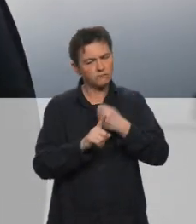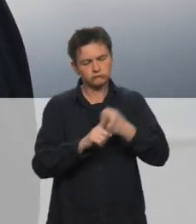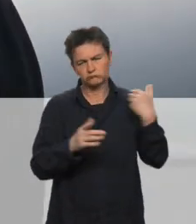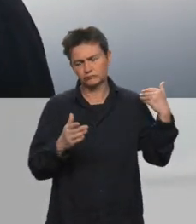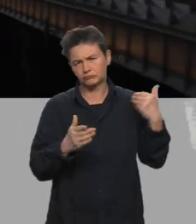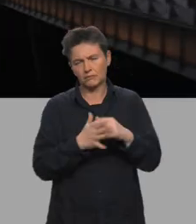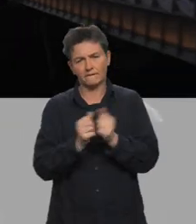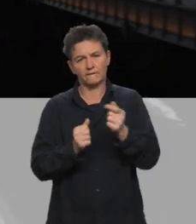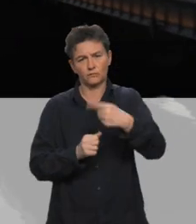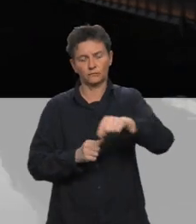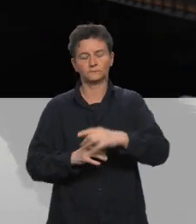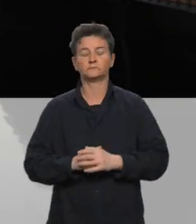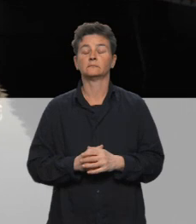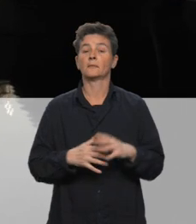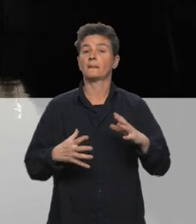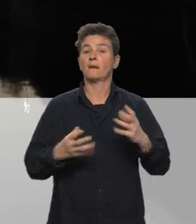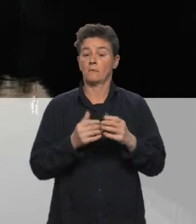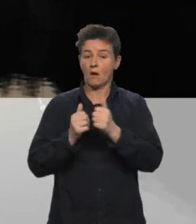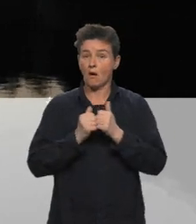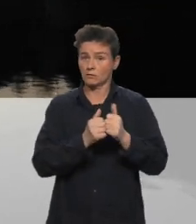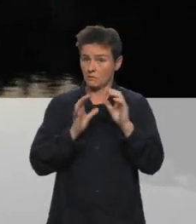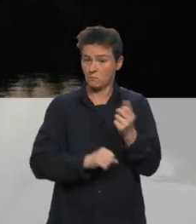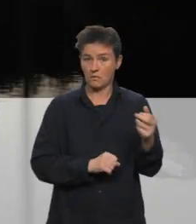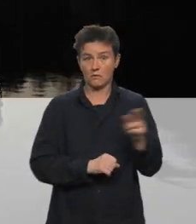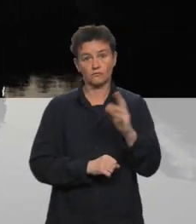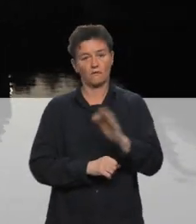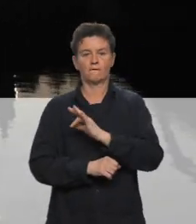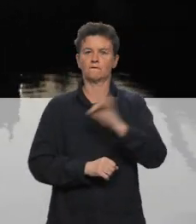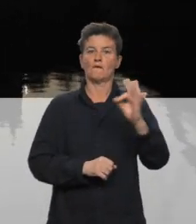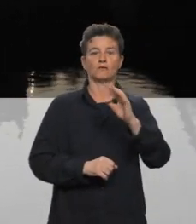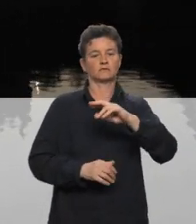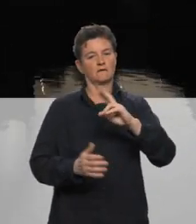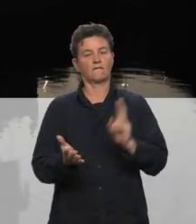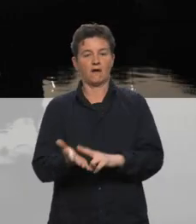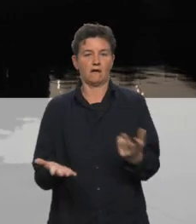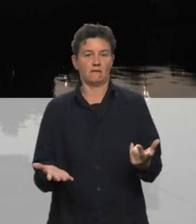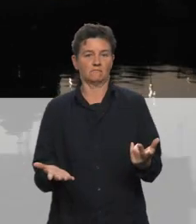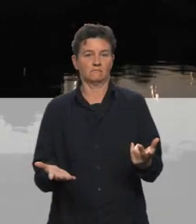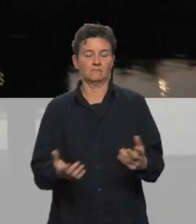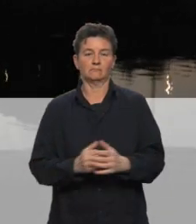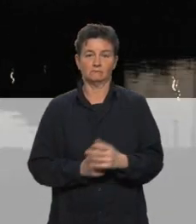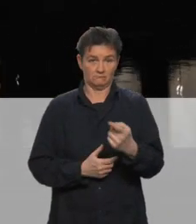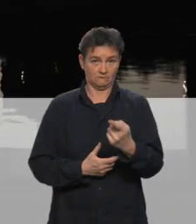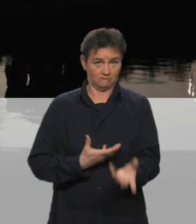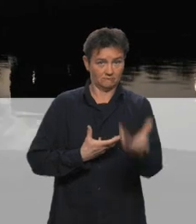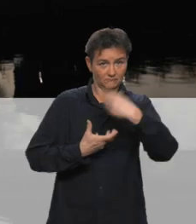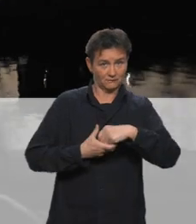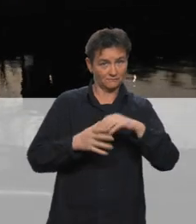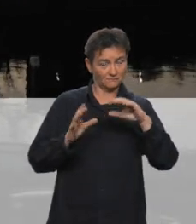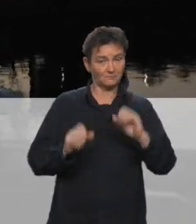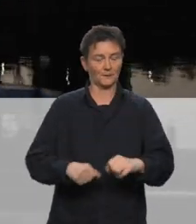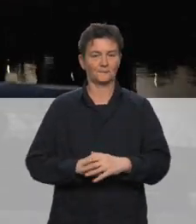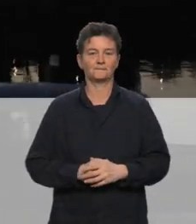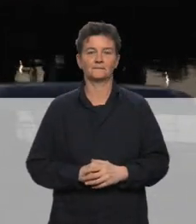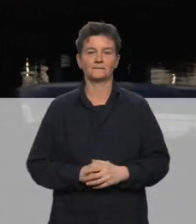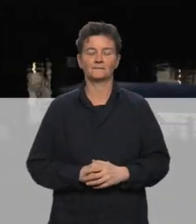durant. Ensemble, nous retrouverons la France authentique. Et je vous invite à la rejoindre.